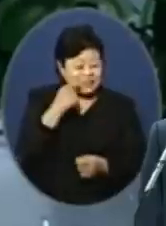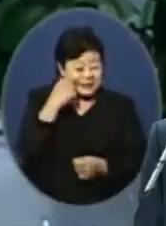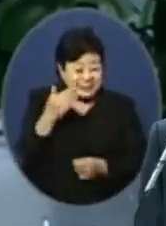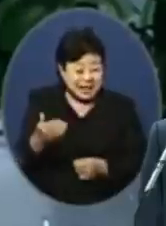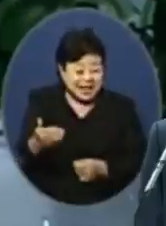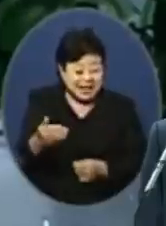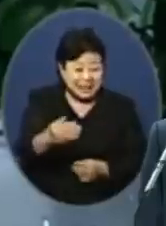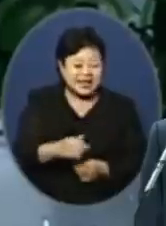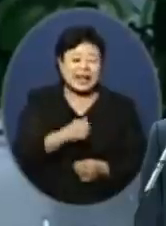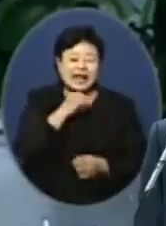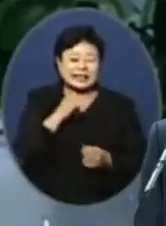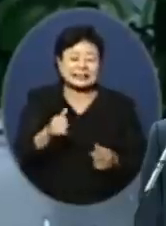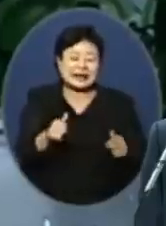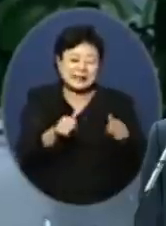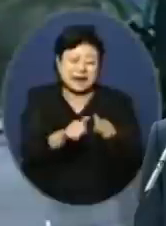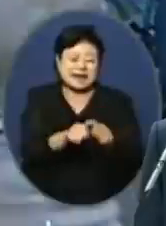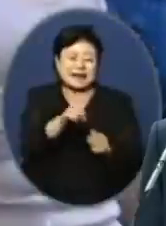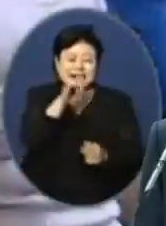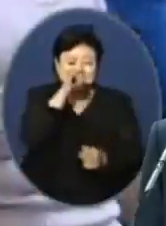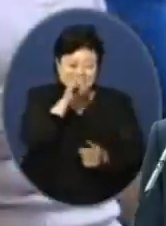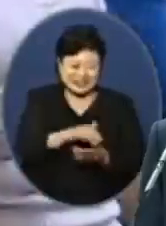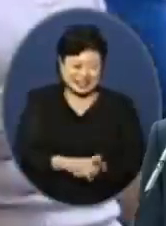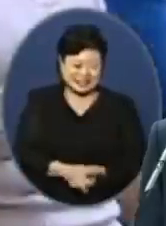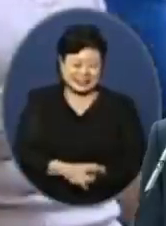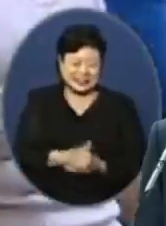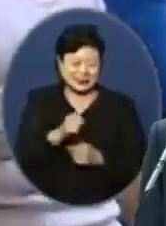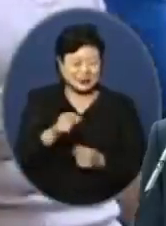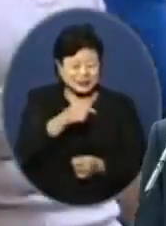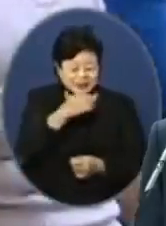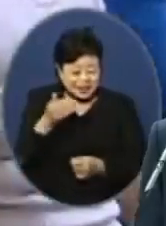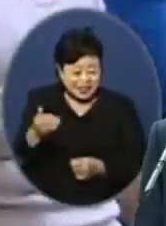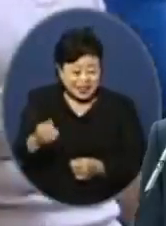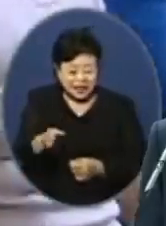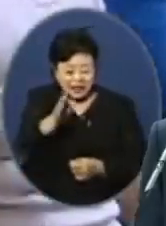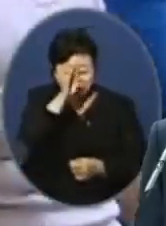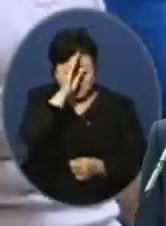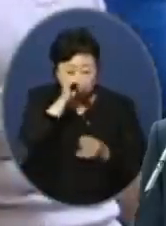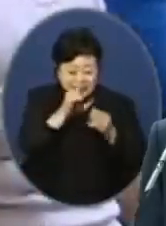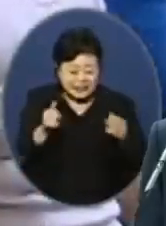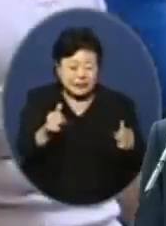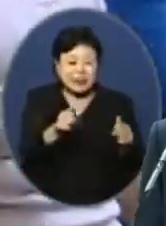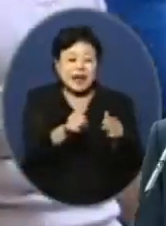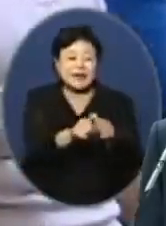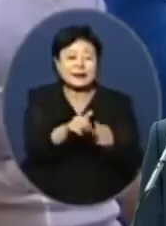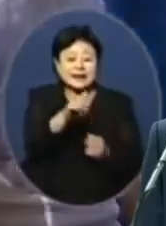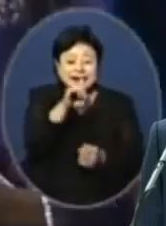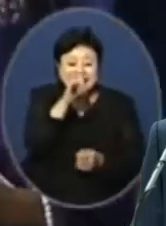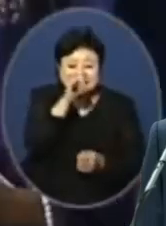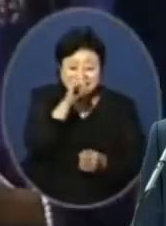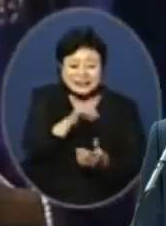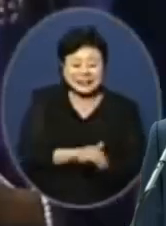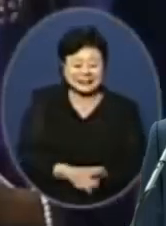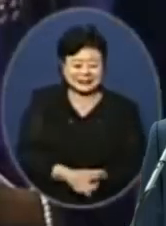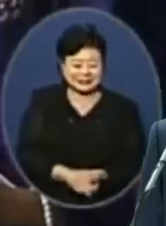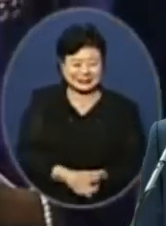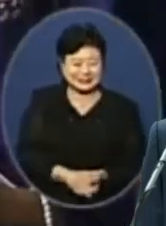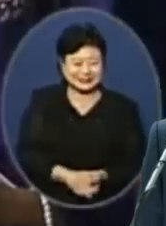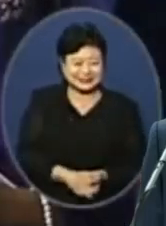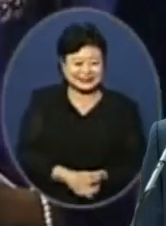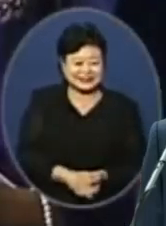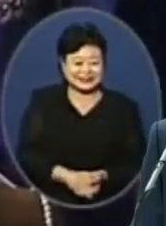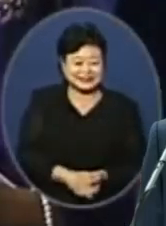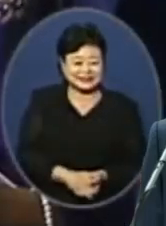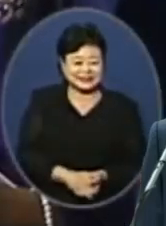계시냐? 가난한 사람이 있는 곳에 계십니다. 하나님 어디 계시냐? 병든 자에게 같이